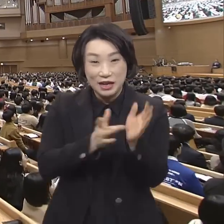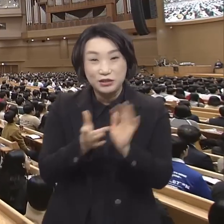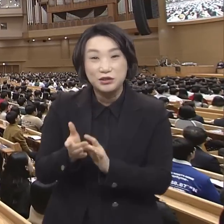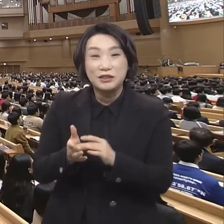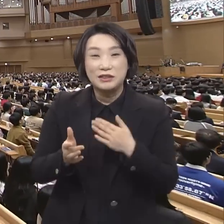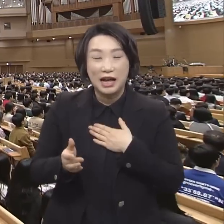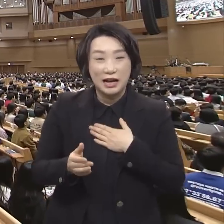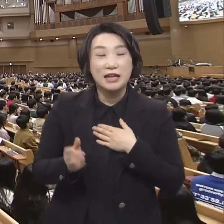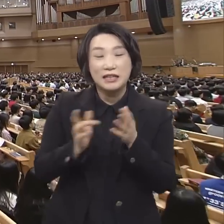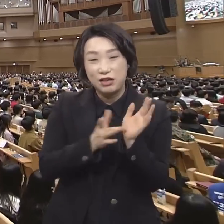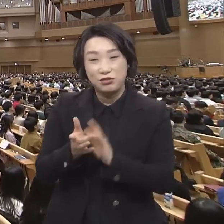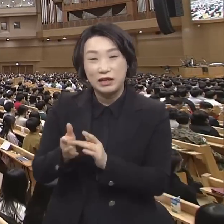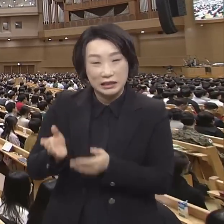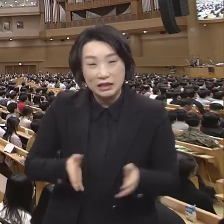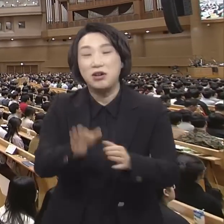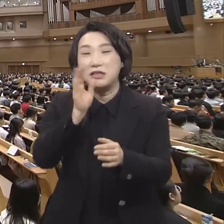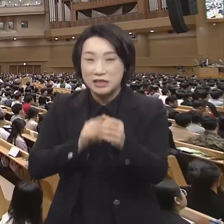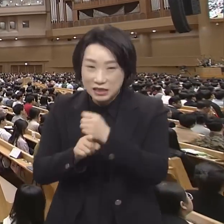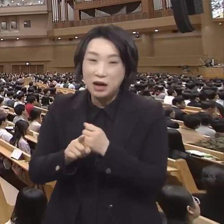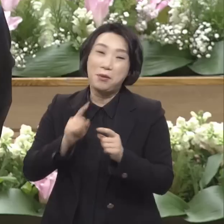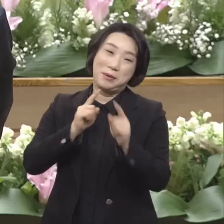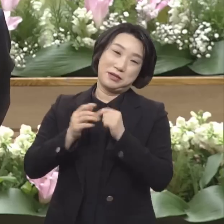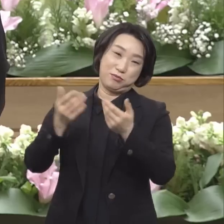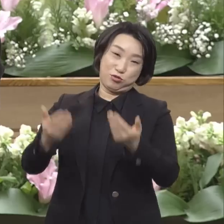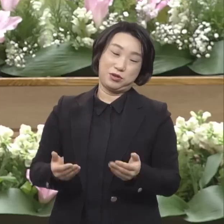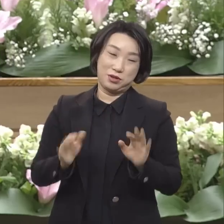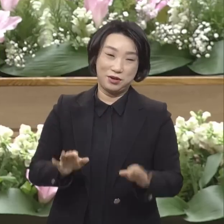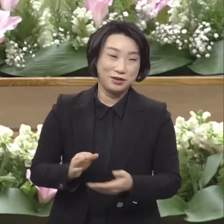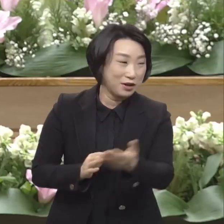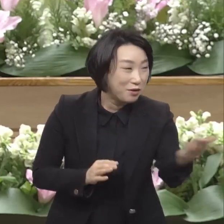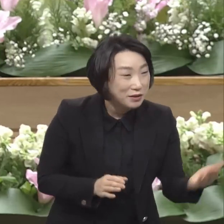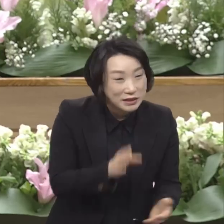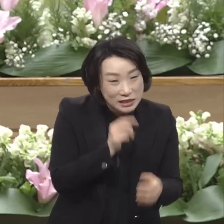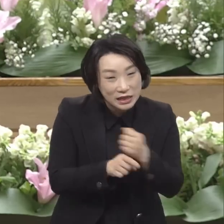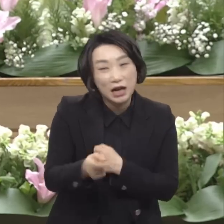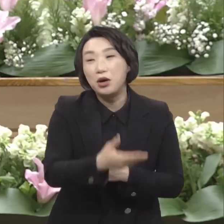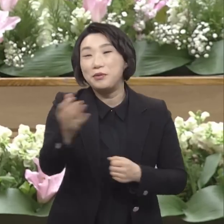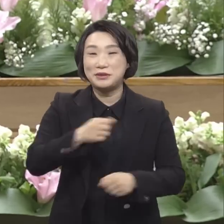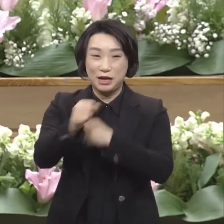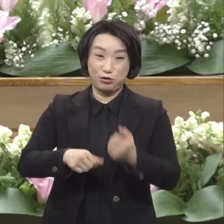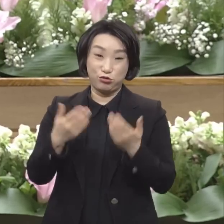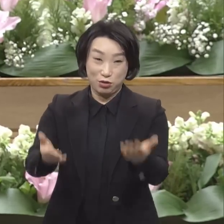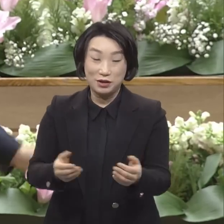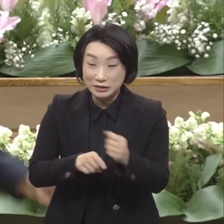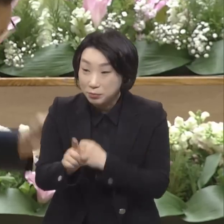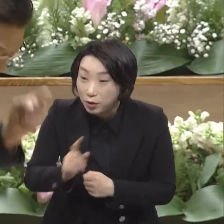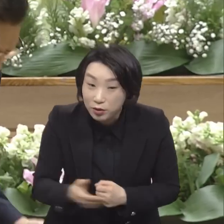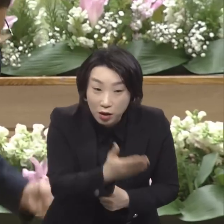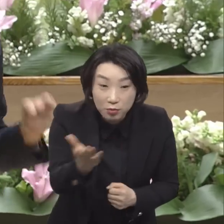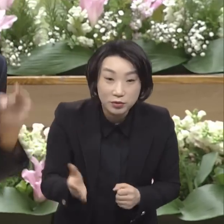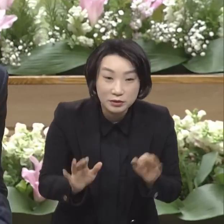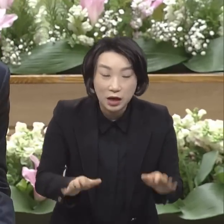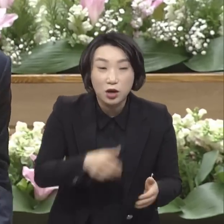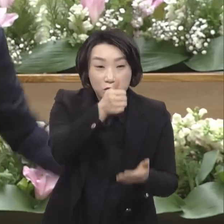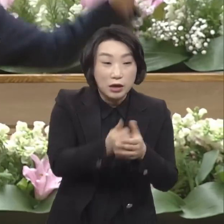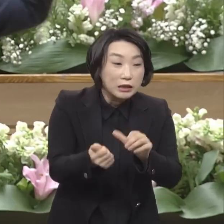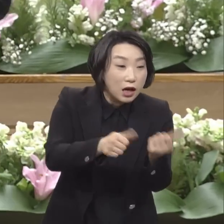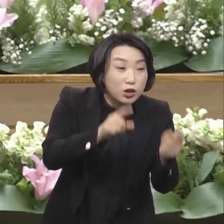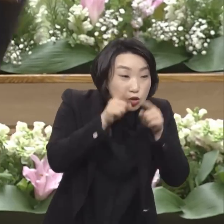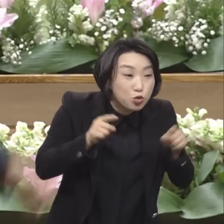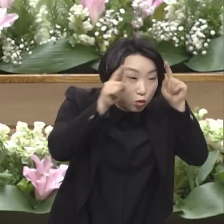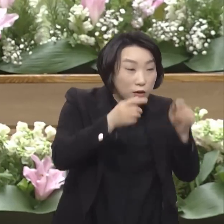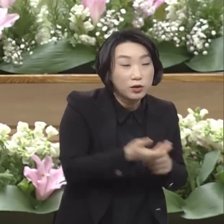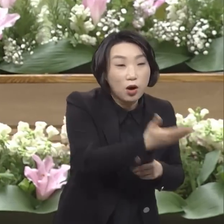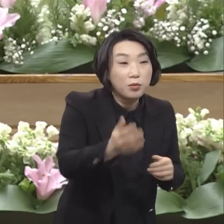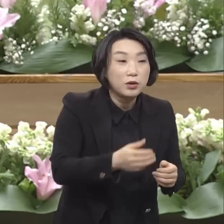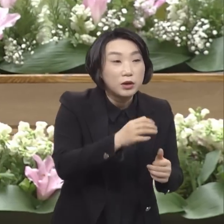예수는 내가 길이요 진리라고 했으니 진리가 너를 자유케 하리라. 이게 무슨 소리냐? 죄와 사망과 지옥에서 너를 자유케